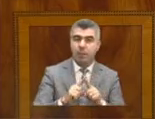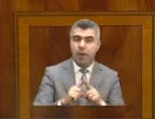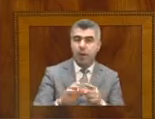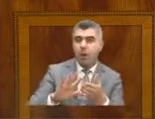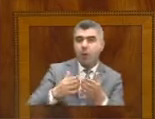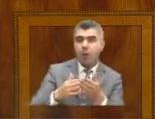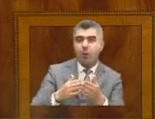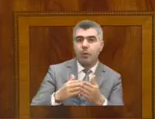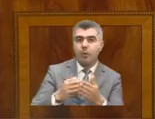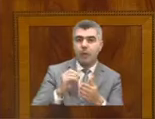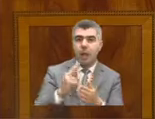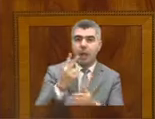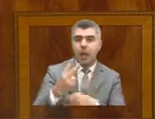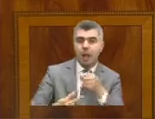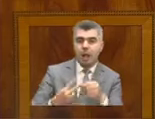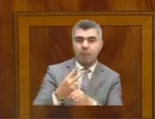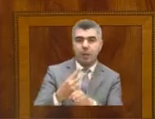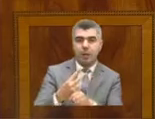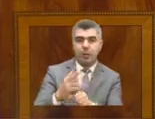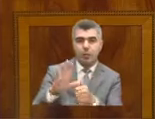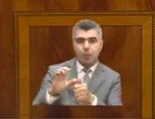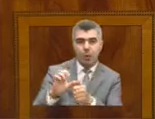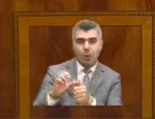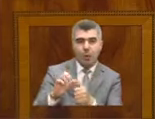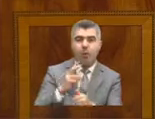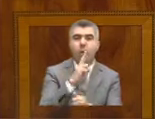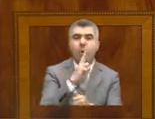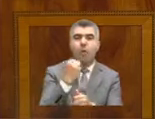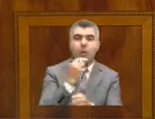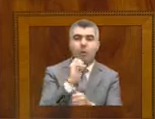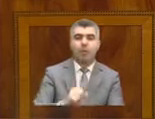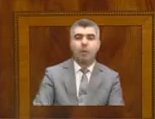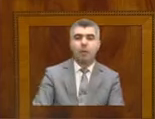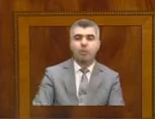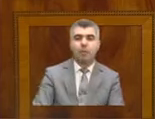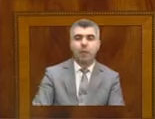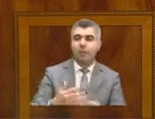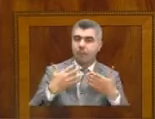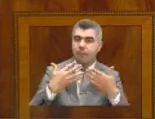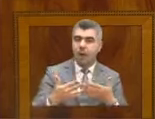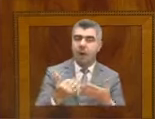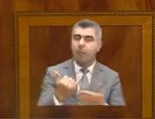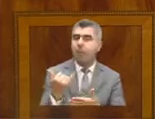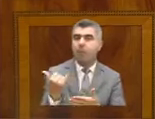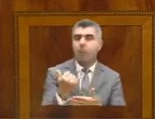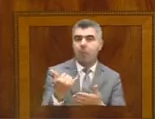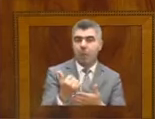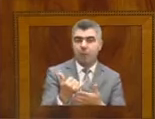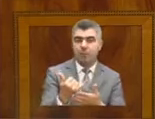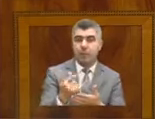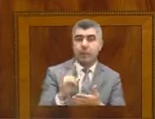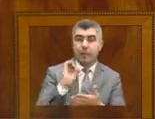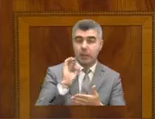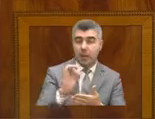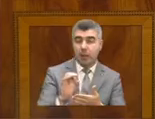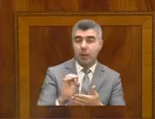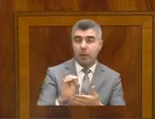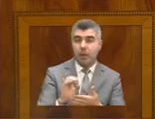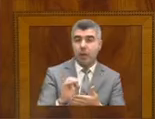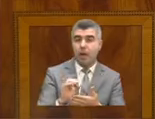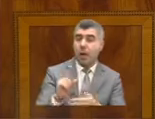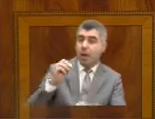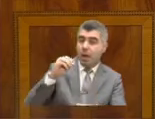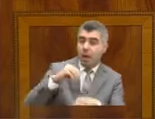من هذه الولاية الحكومية وبقدر ما يدعون للاعتزاز، فإنه يشكل أيضاً